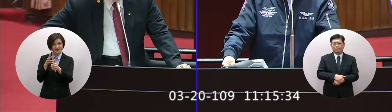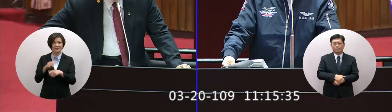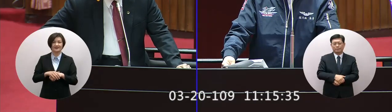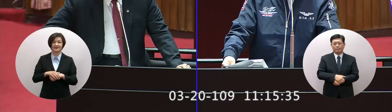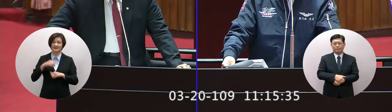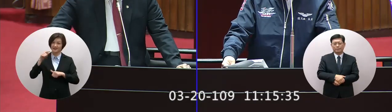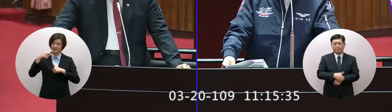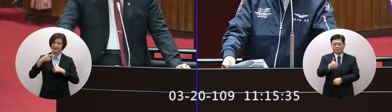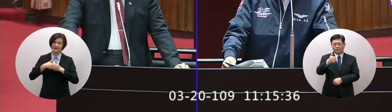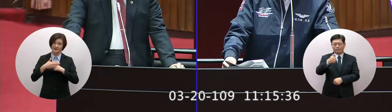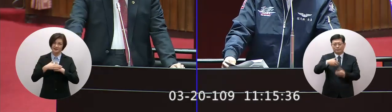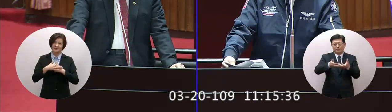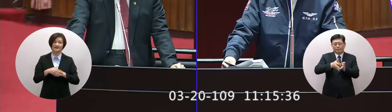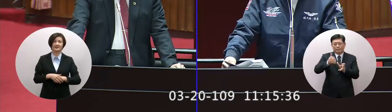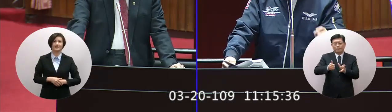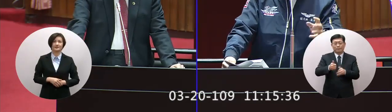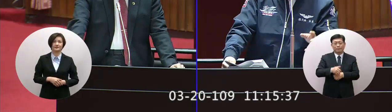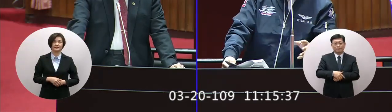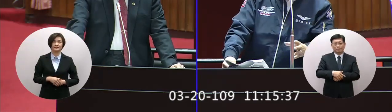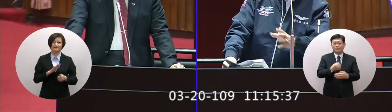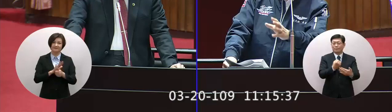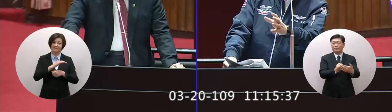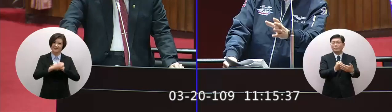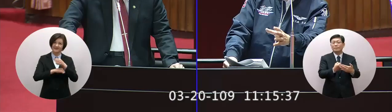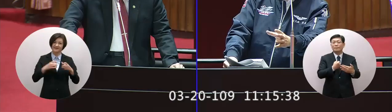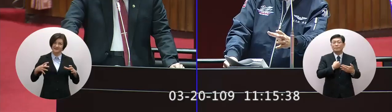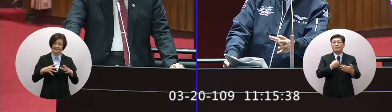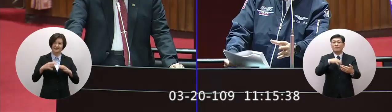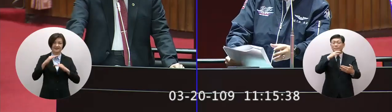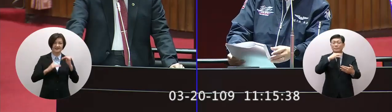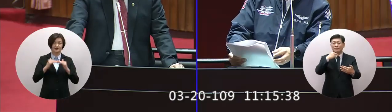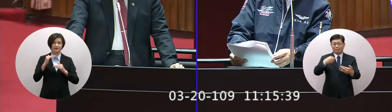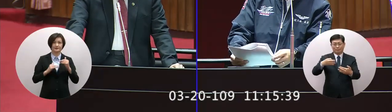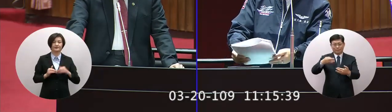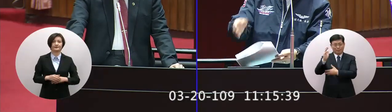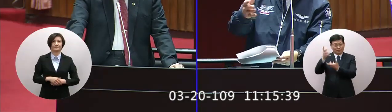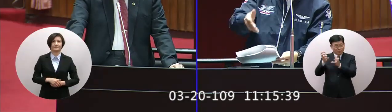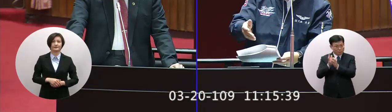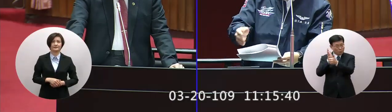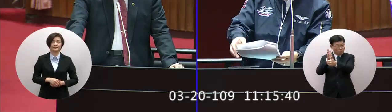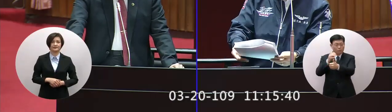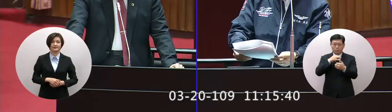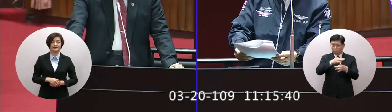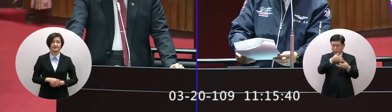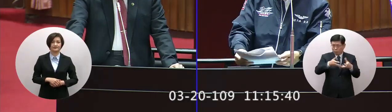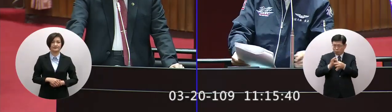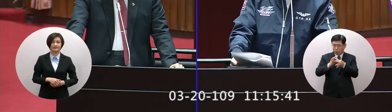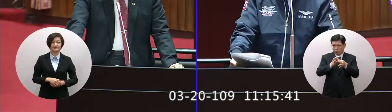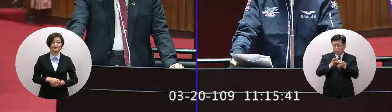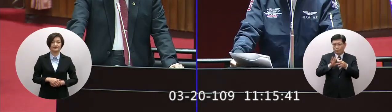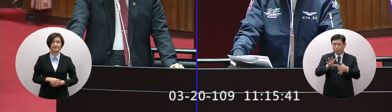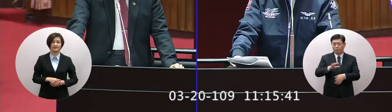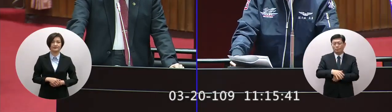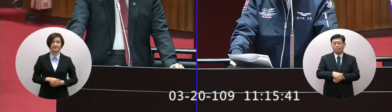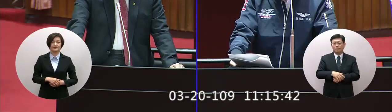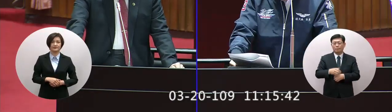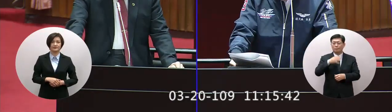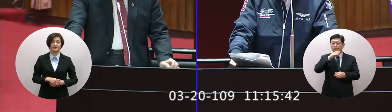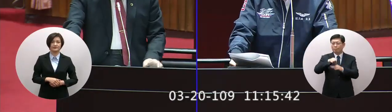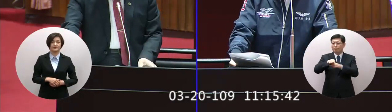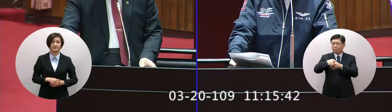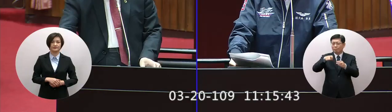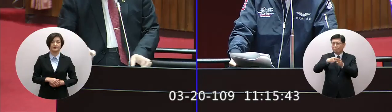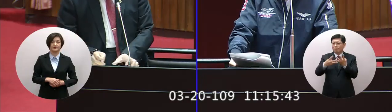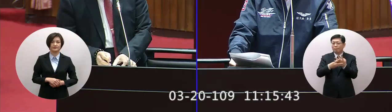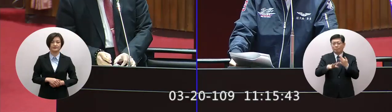要怎来推动。 好，谢谢部长。好，再请您稍待一下，我们也要回到财政部的角度，但是这跟经济部有相当的关系，就是汽车工业